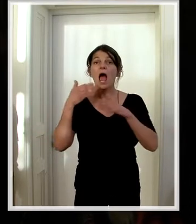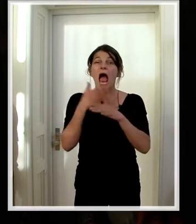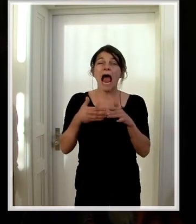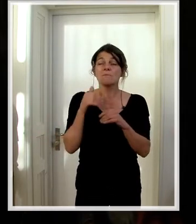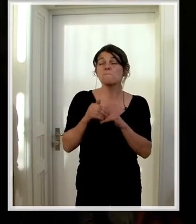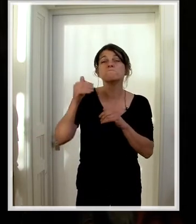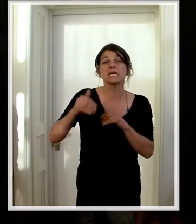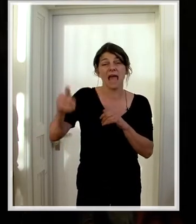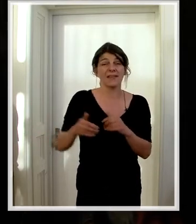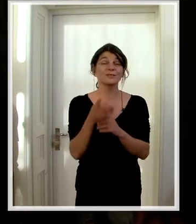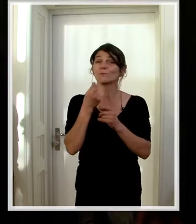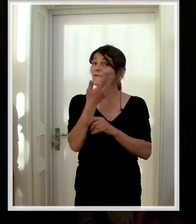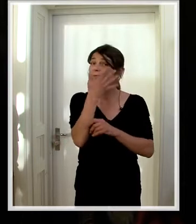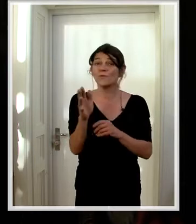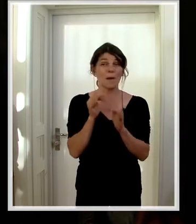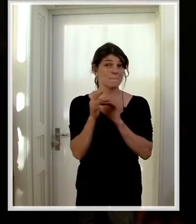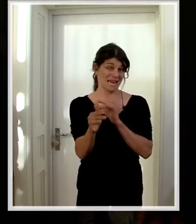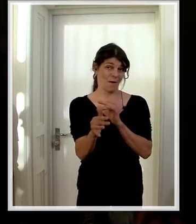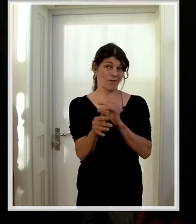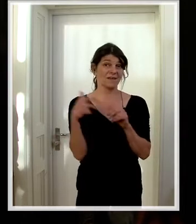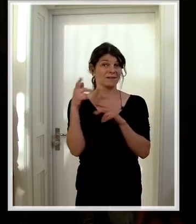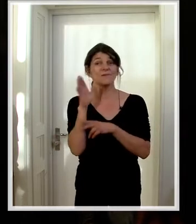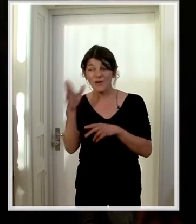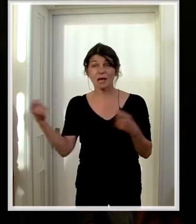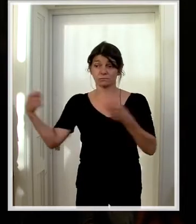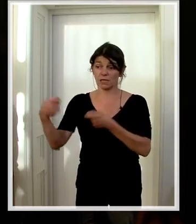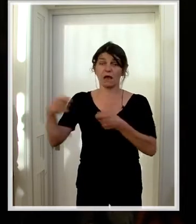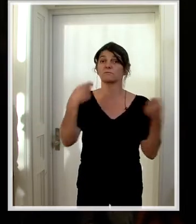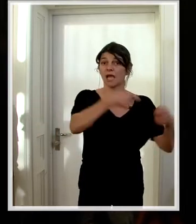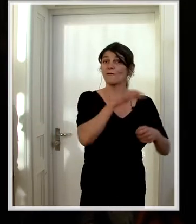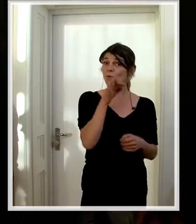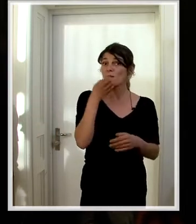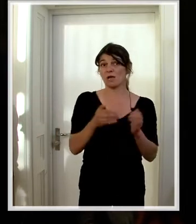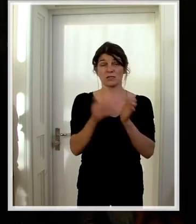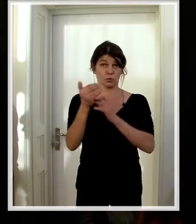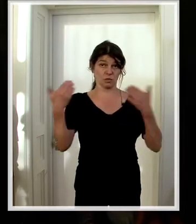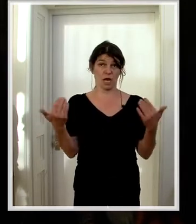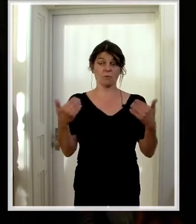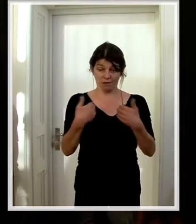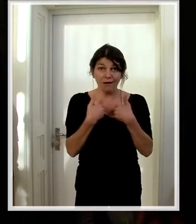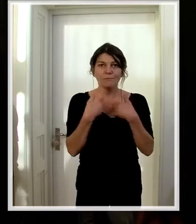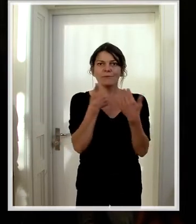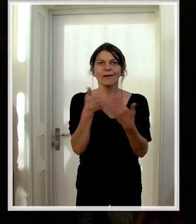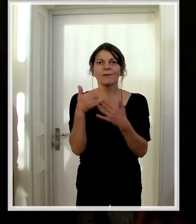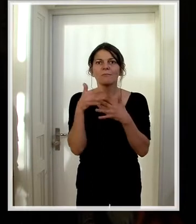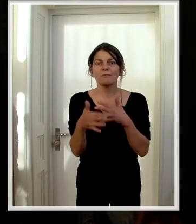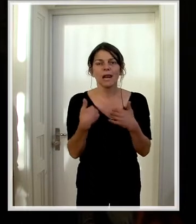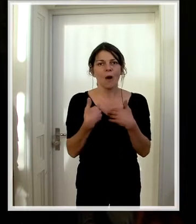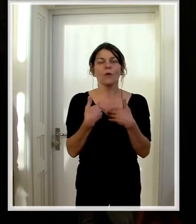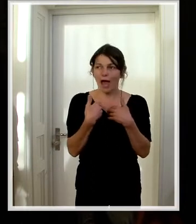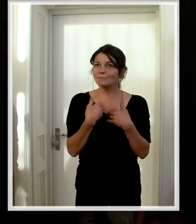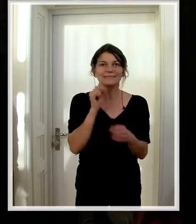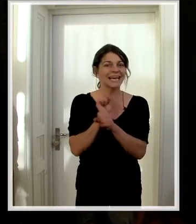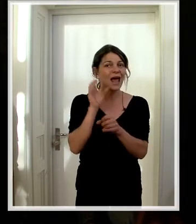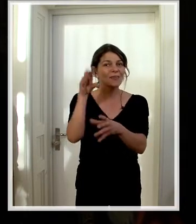500 Millionen, 500 Millionen rund in dieser Region ins Bahnsystem investiert. Wir können mit 66 Millionen mit dabei